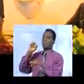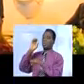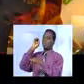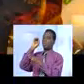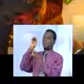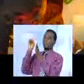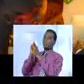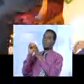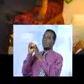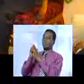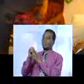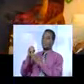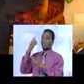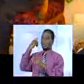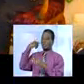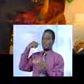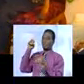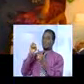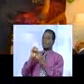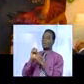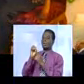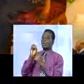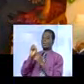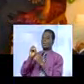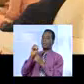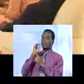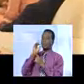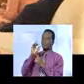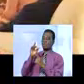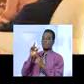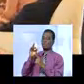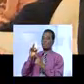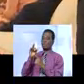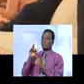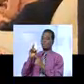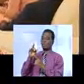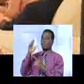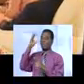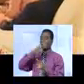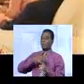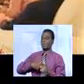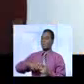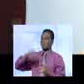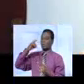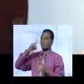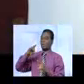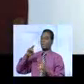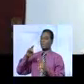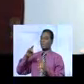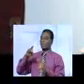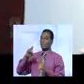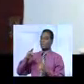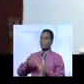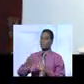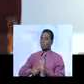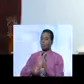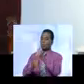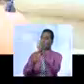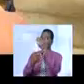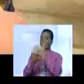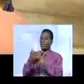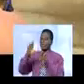Alassane Ouattara, en sa résidence assise à Cocody. La délégation cambodgienne conduite par